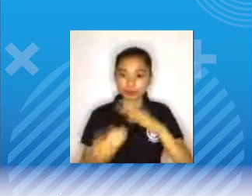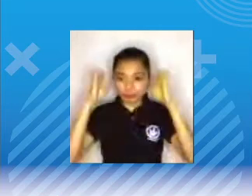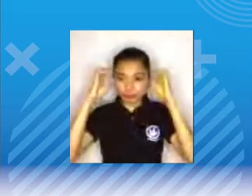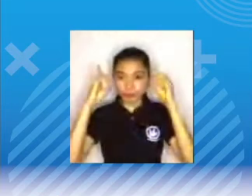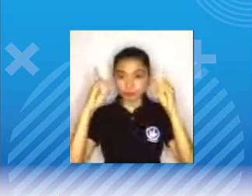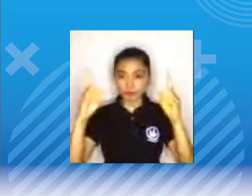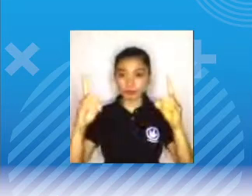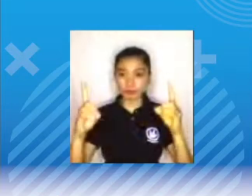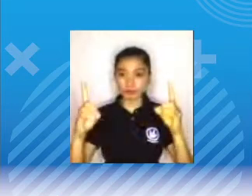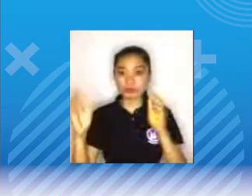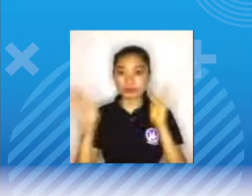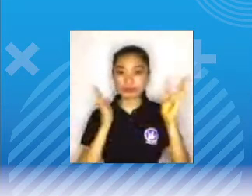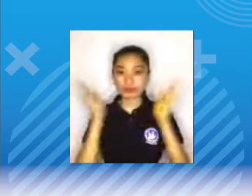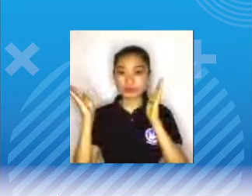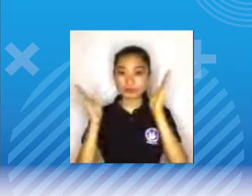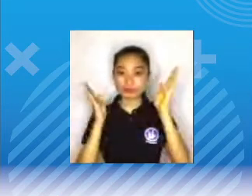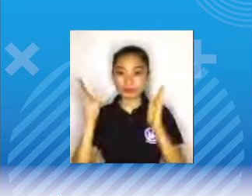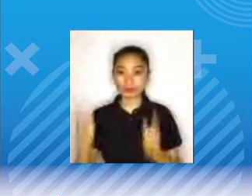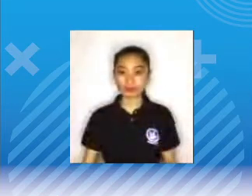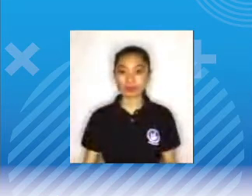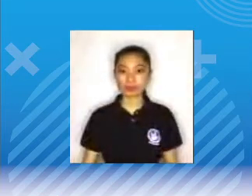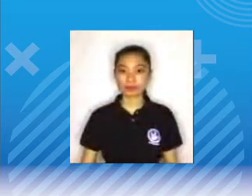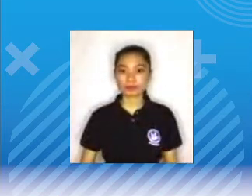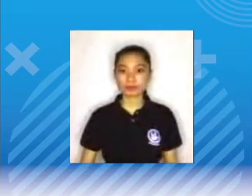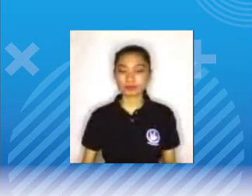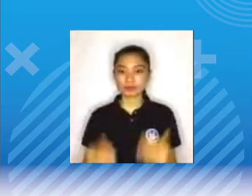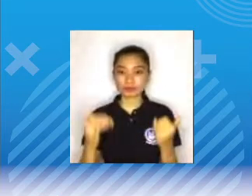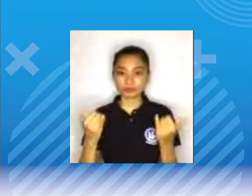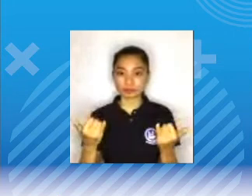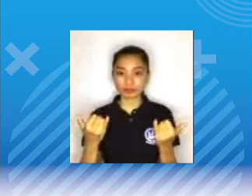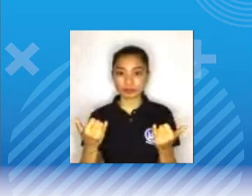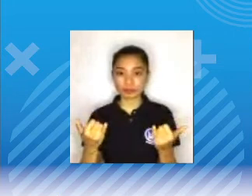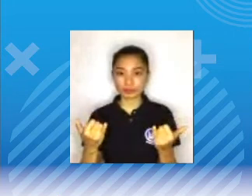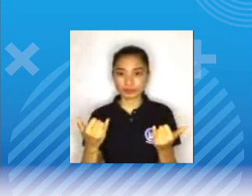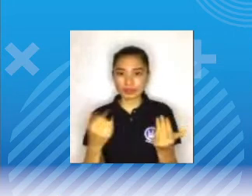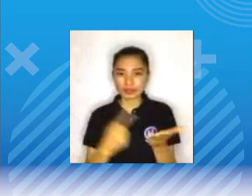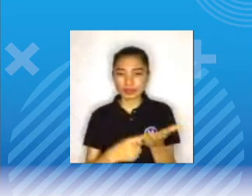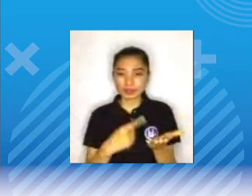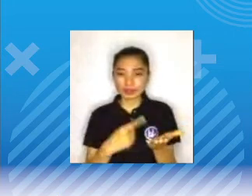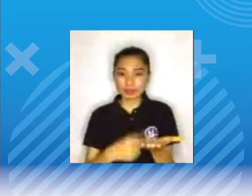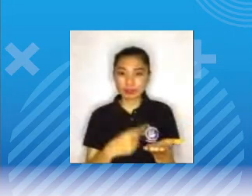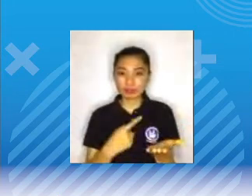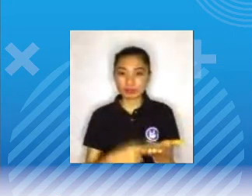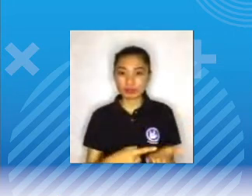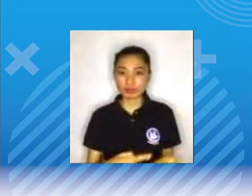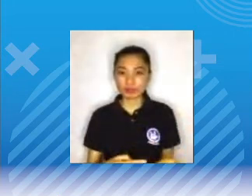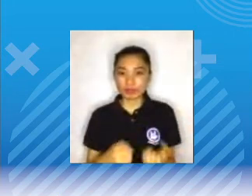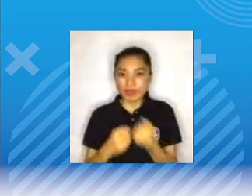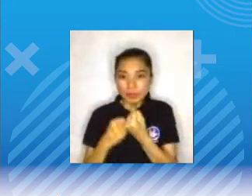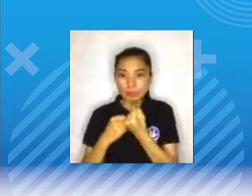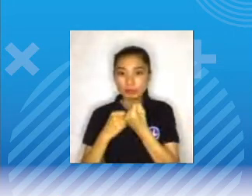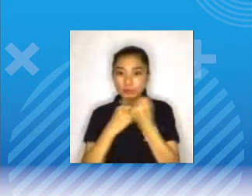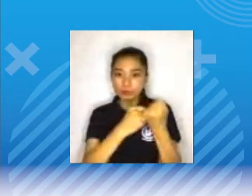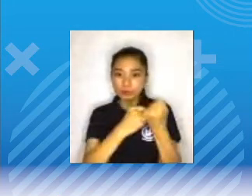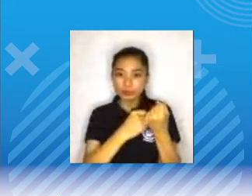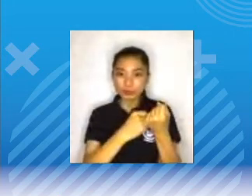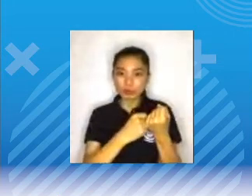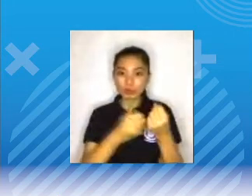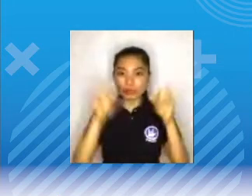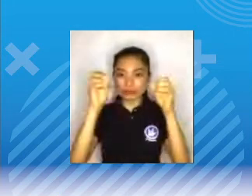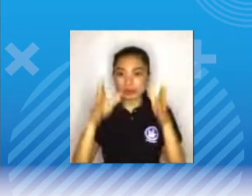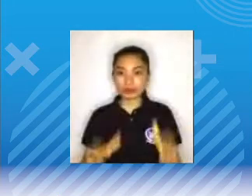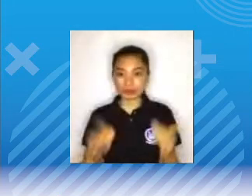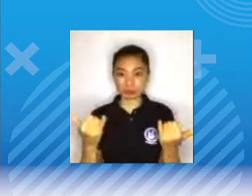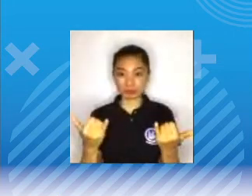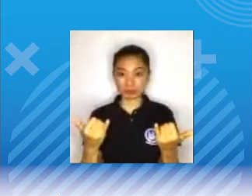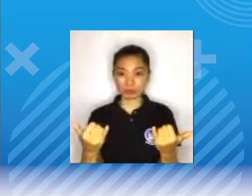po, pag-uusapan naman natin kung paano naman natin masusuportahan ang ating mga mahal na guro. Given that sila po